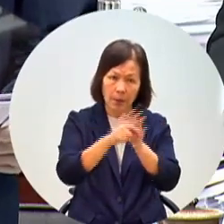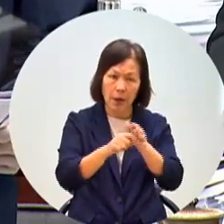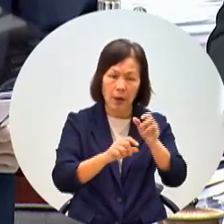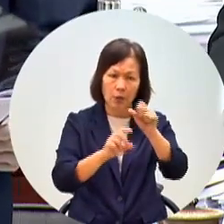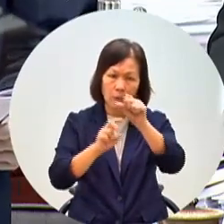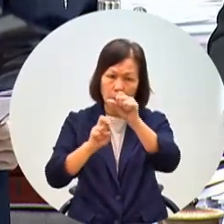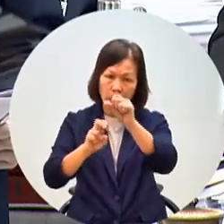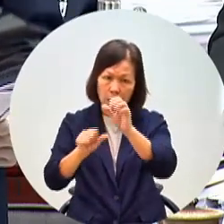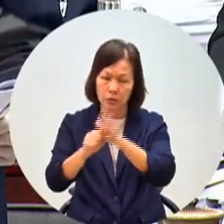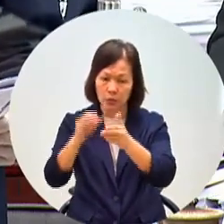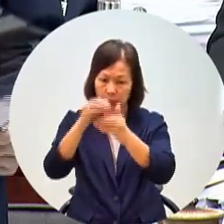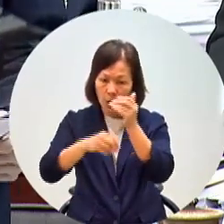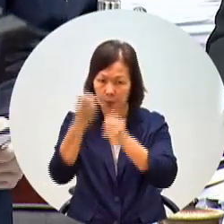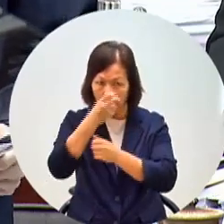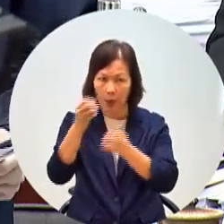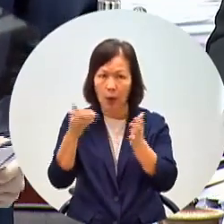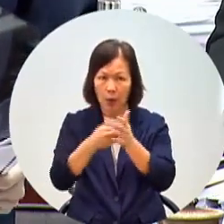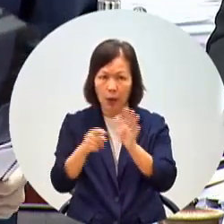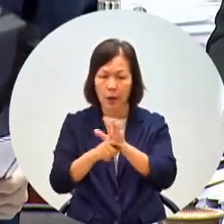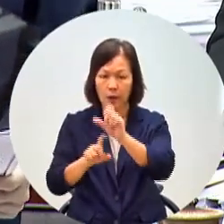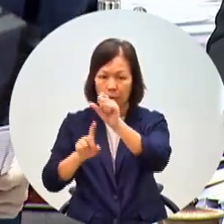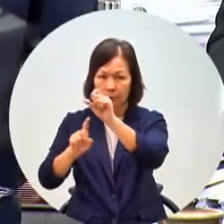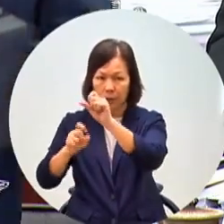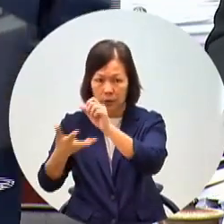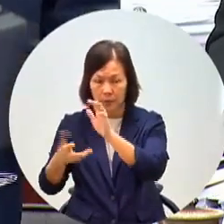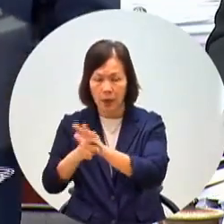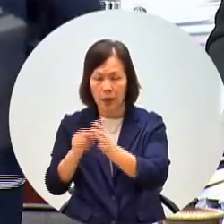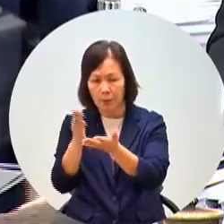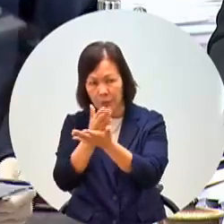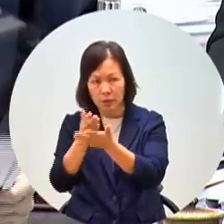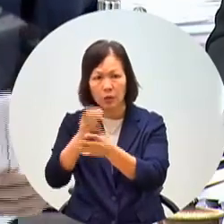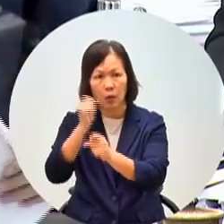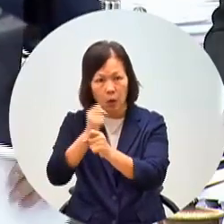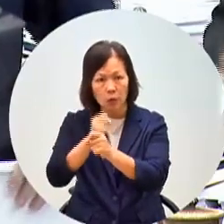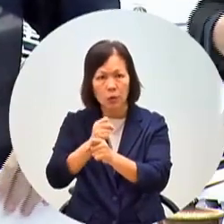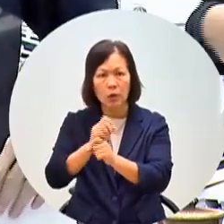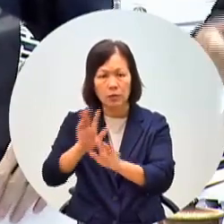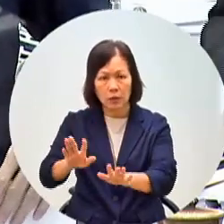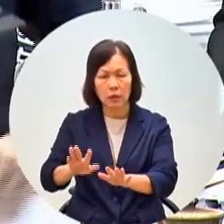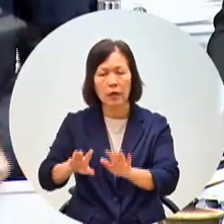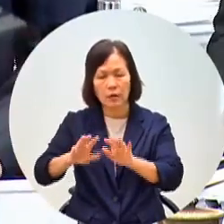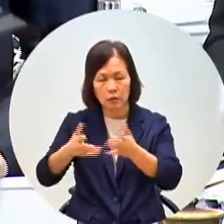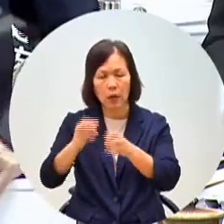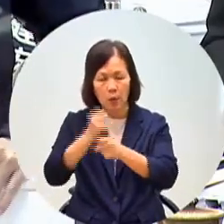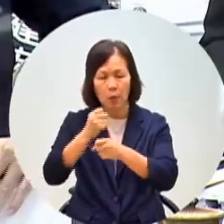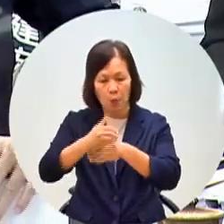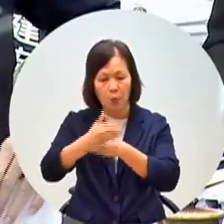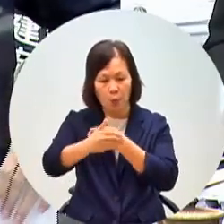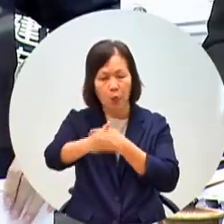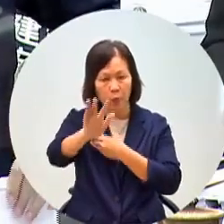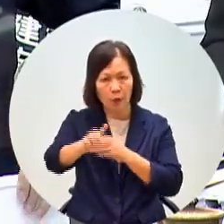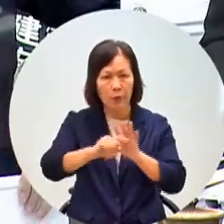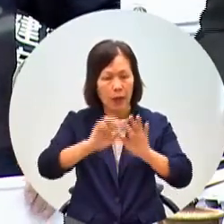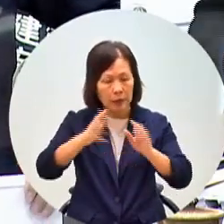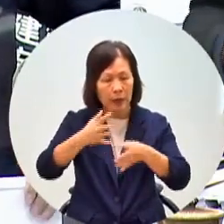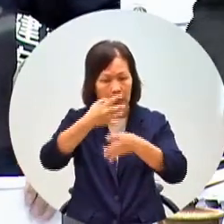格的审查，啊二五月十八就要办理评审作业，所以咱即卖叫 在那就是已经在进度了嘛，那有预计哪时候可以建立